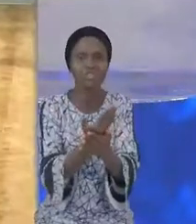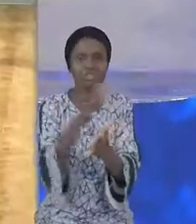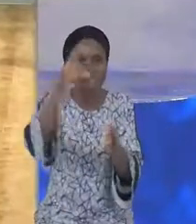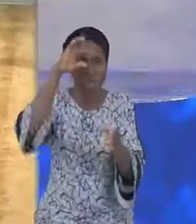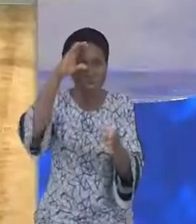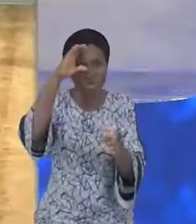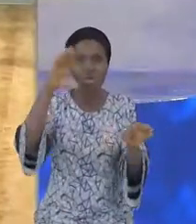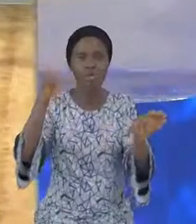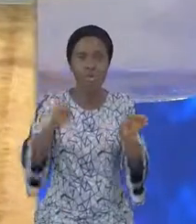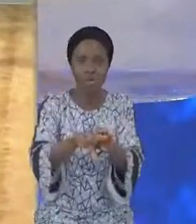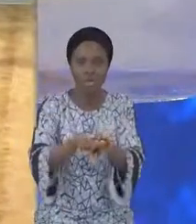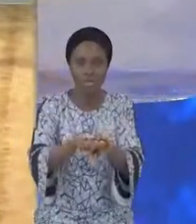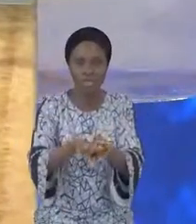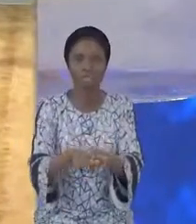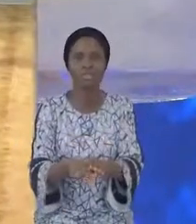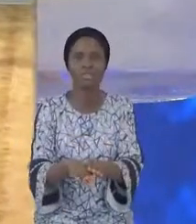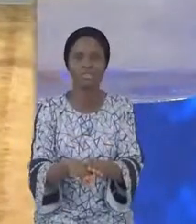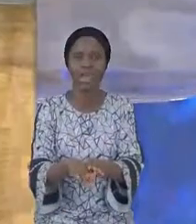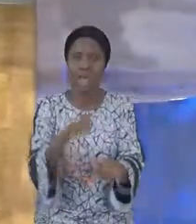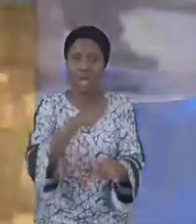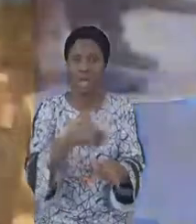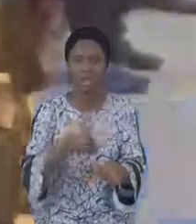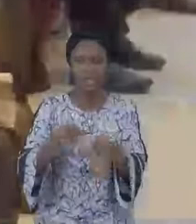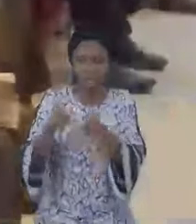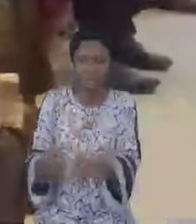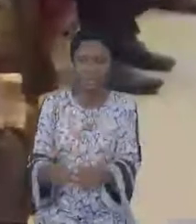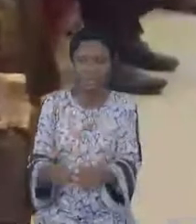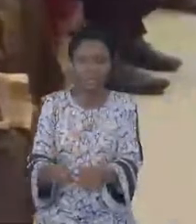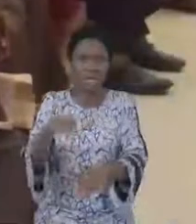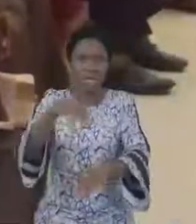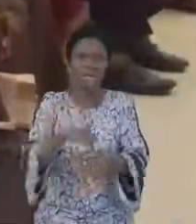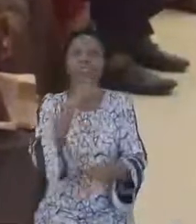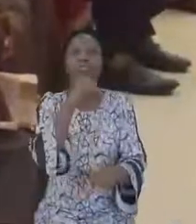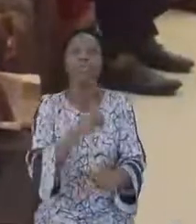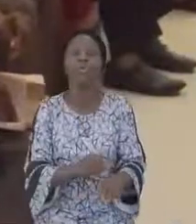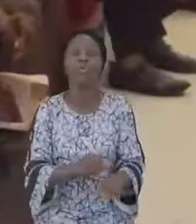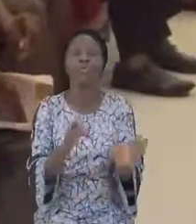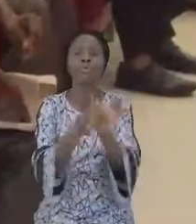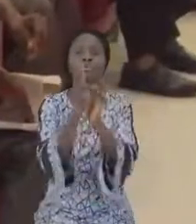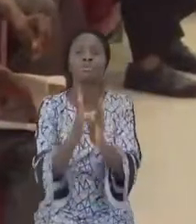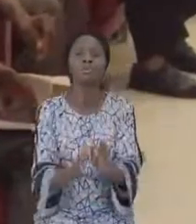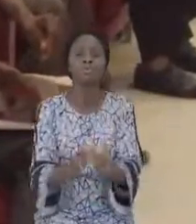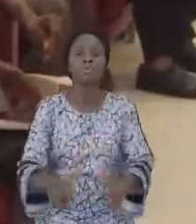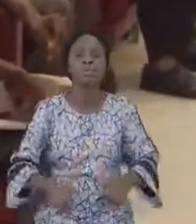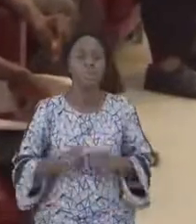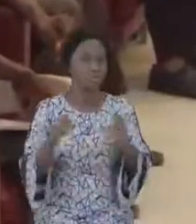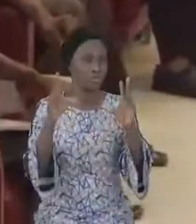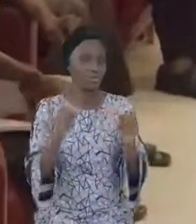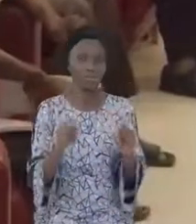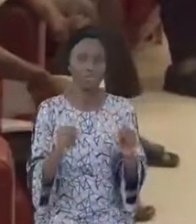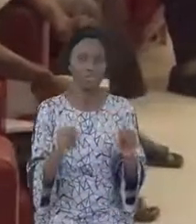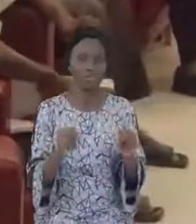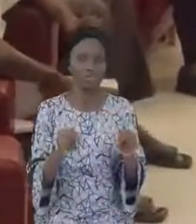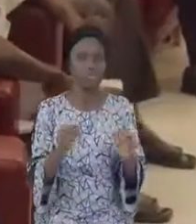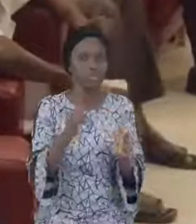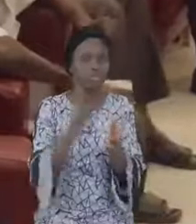alliance et nous allons rester au point mort du christianisme à Dieu ne plaise? La